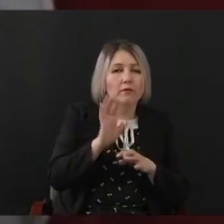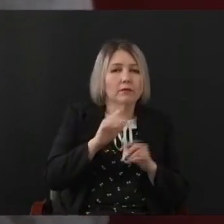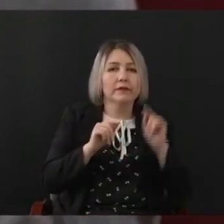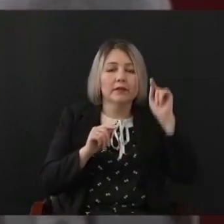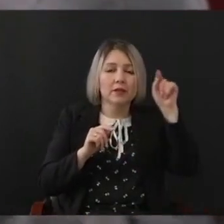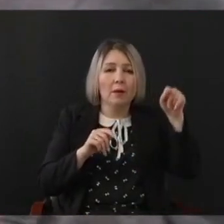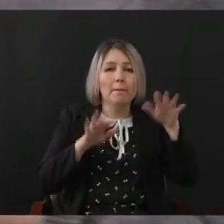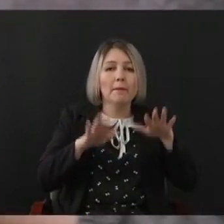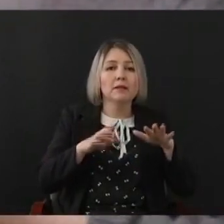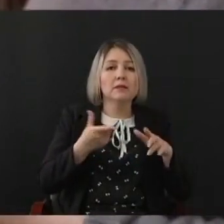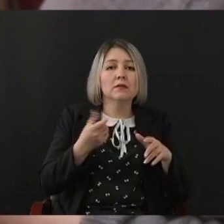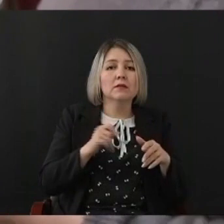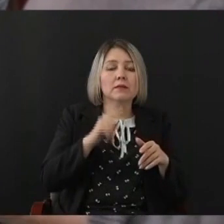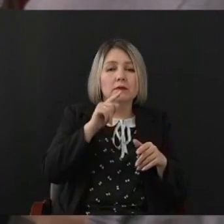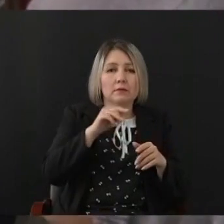дополняем